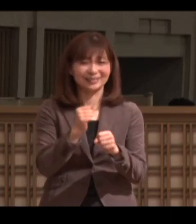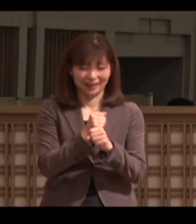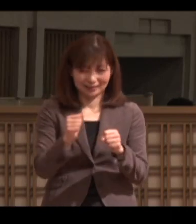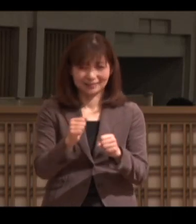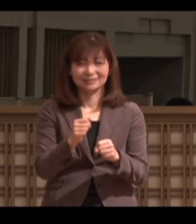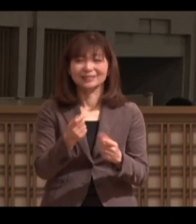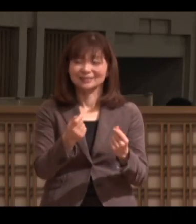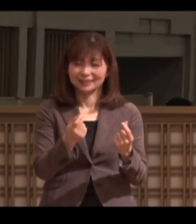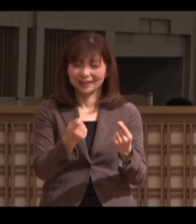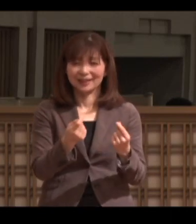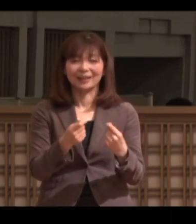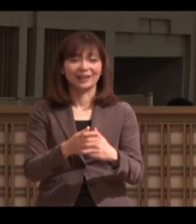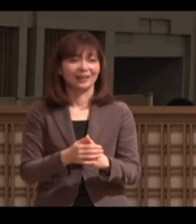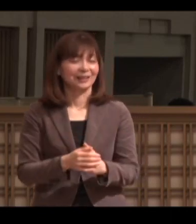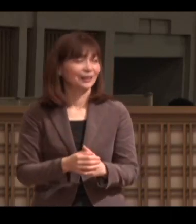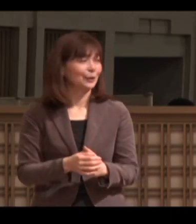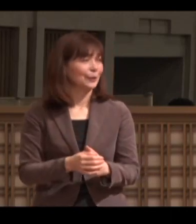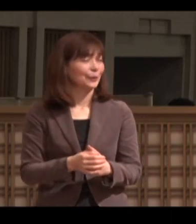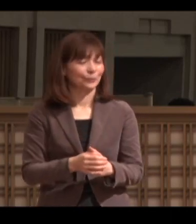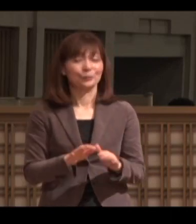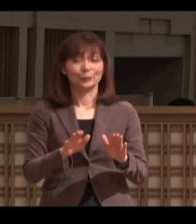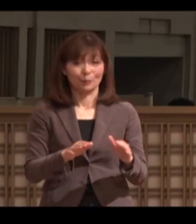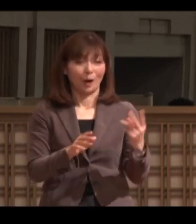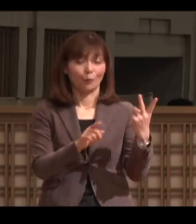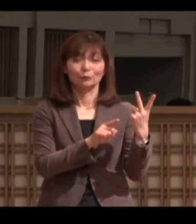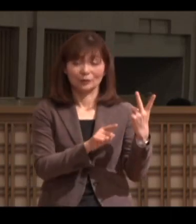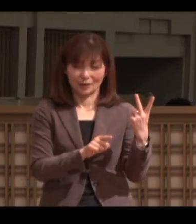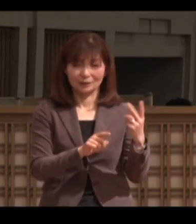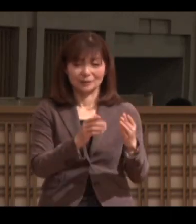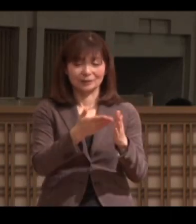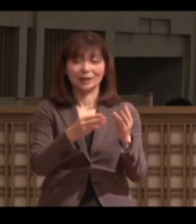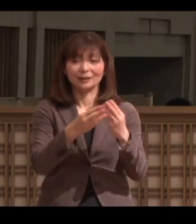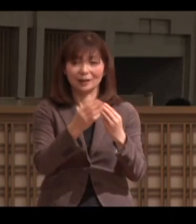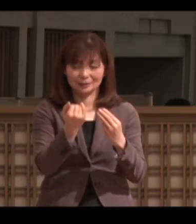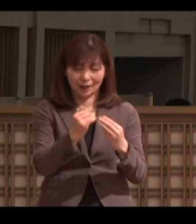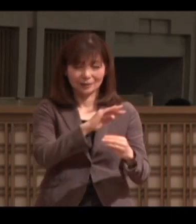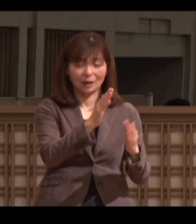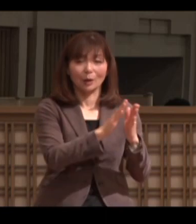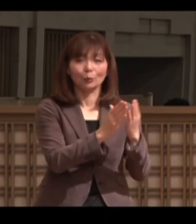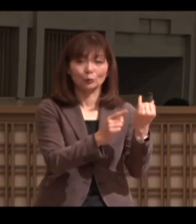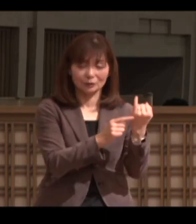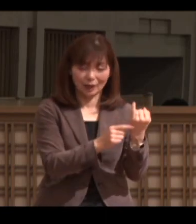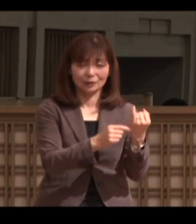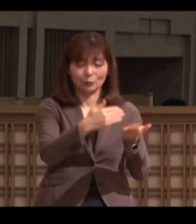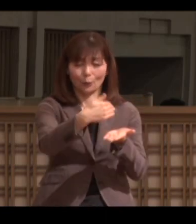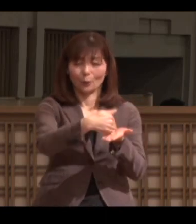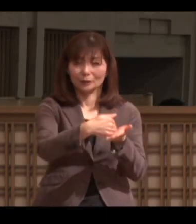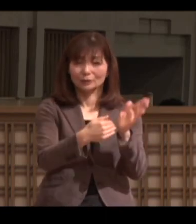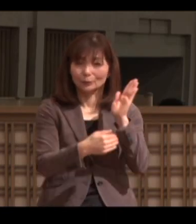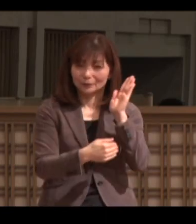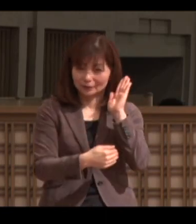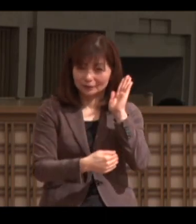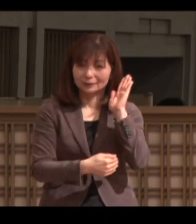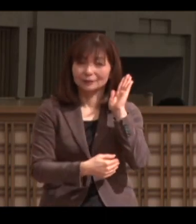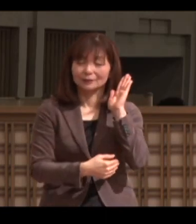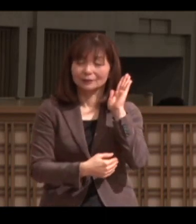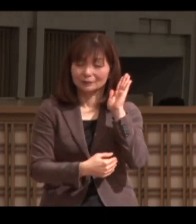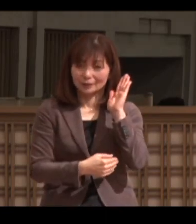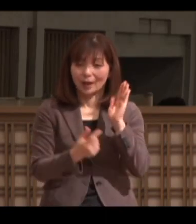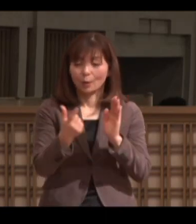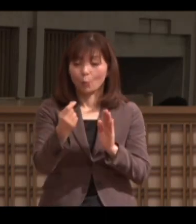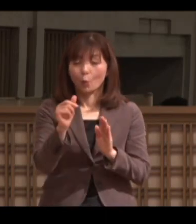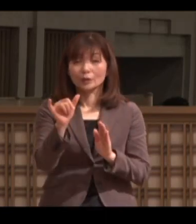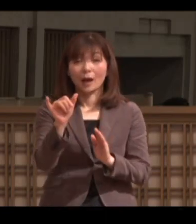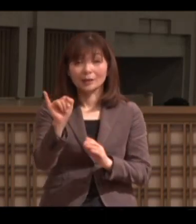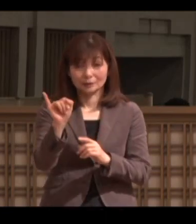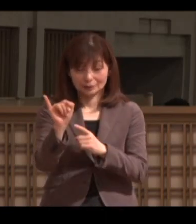あの今のですねお2人の池田さんと山さんの説明聞いてですねえぼやいと